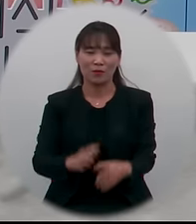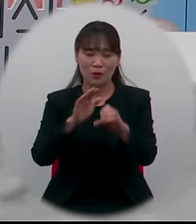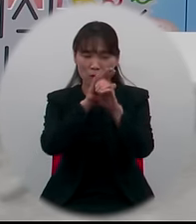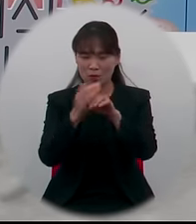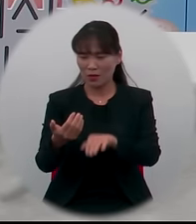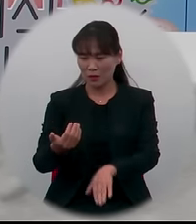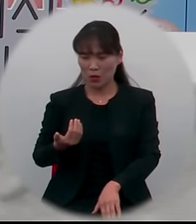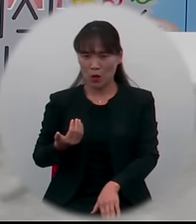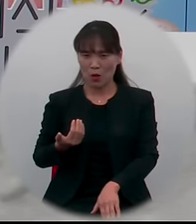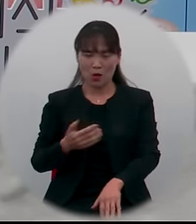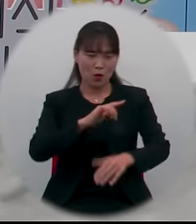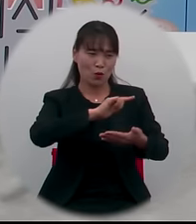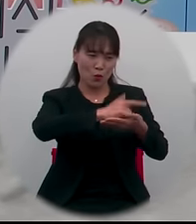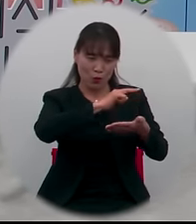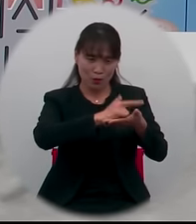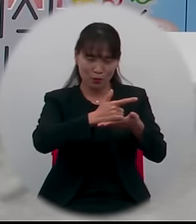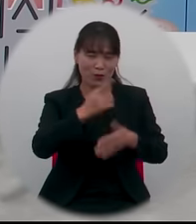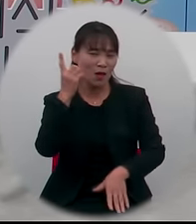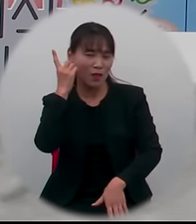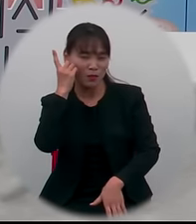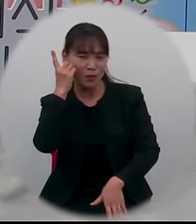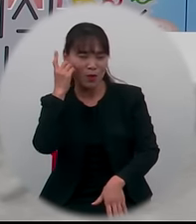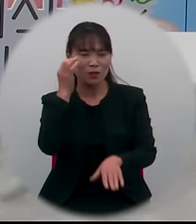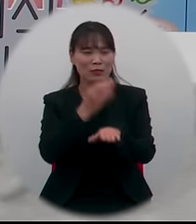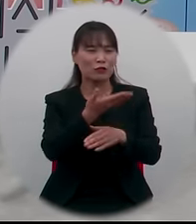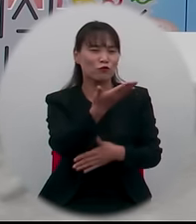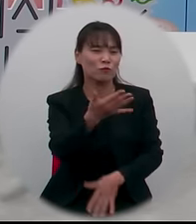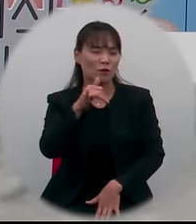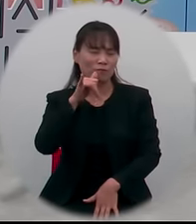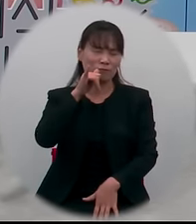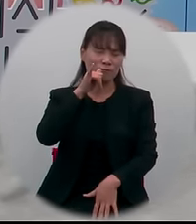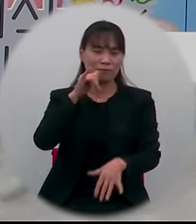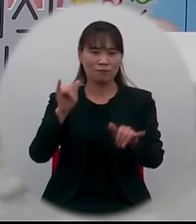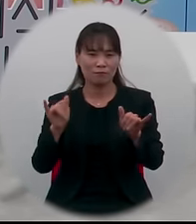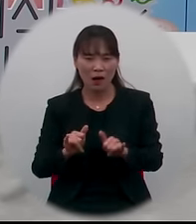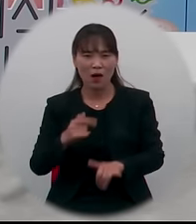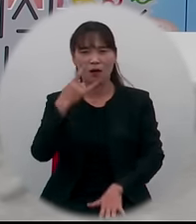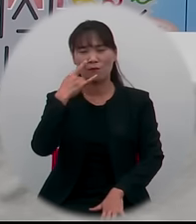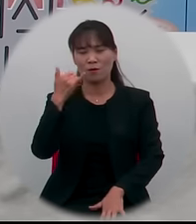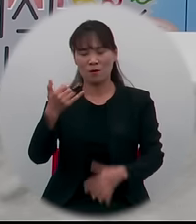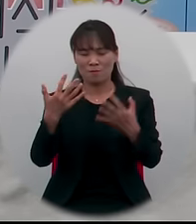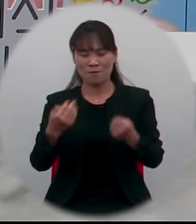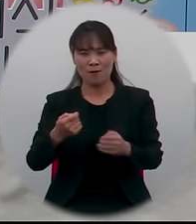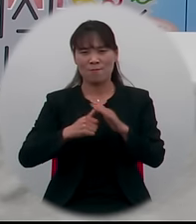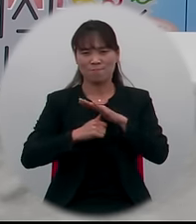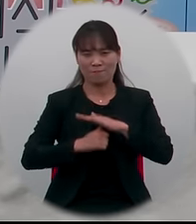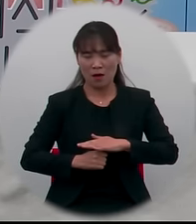전까지만 해도요 두 가지 함부로 손해 쥐어 주면은 스마트폰 중독 게임 중독에 빠질까 봐 많은 부모님들이